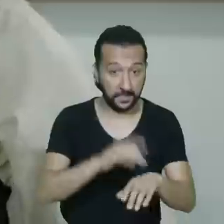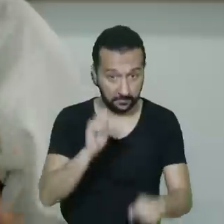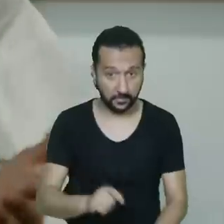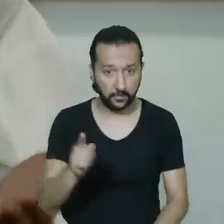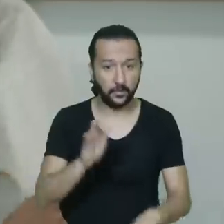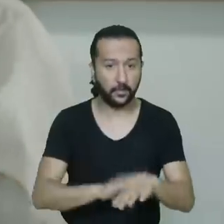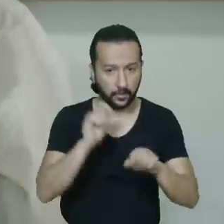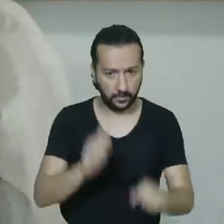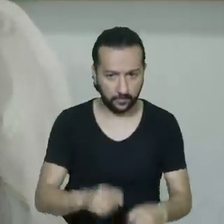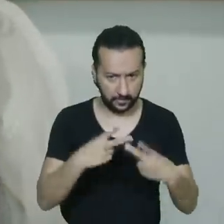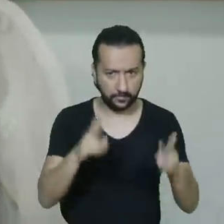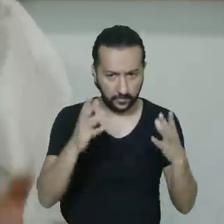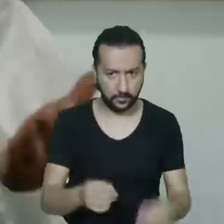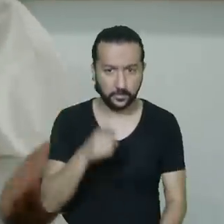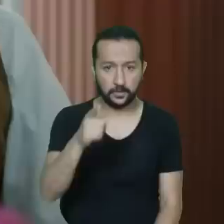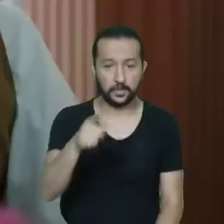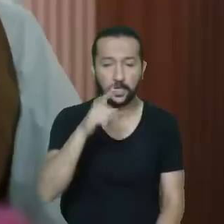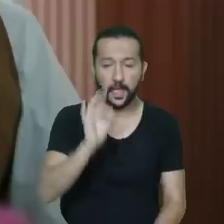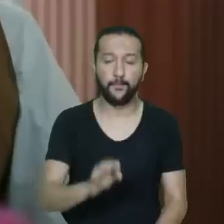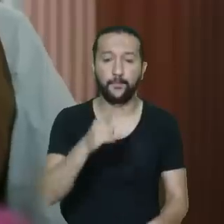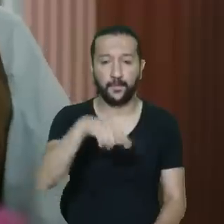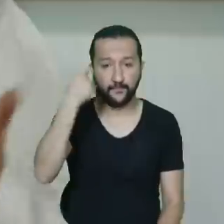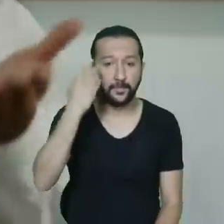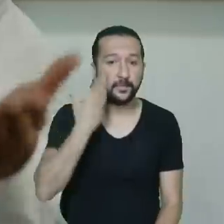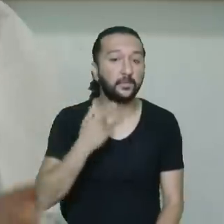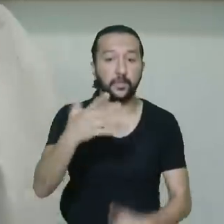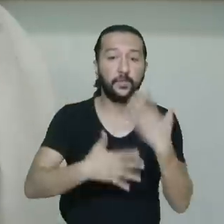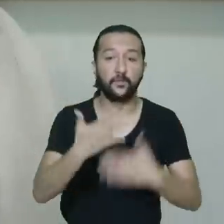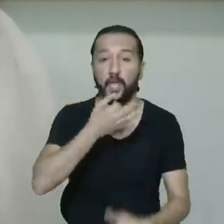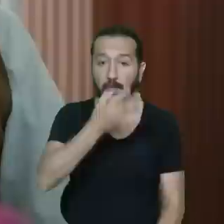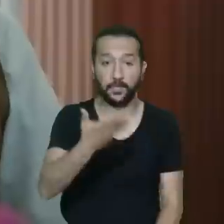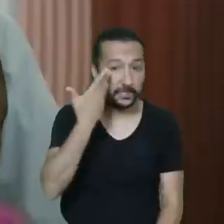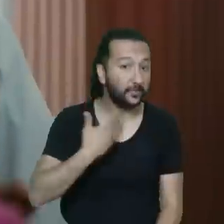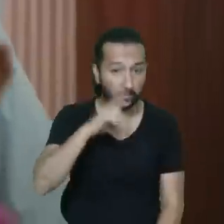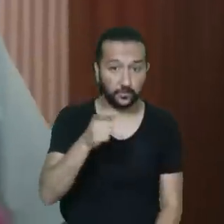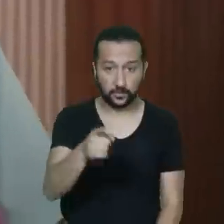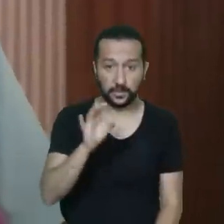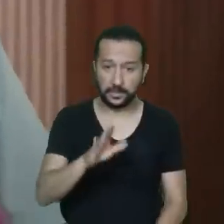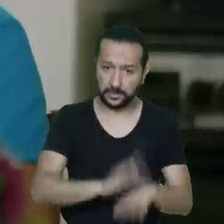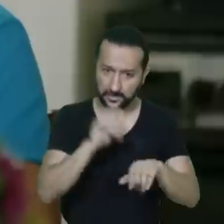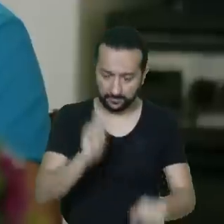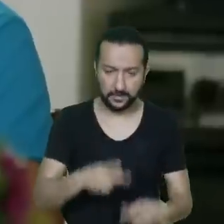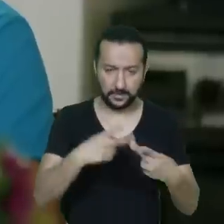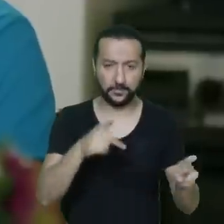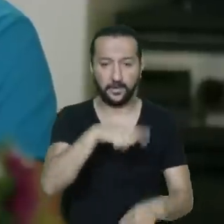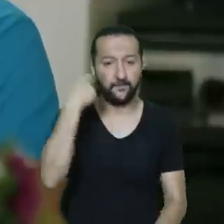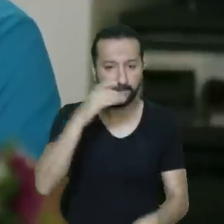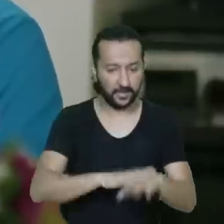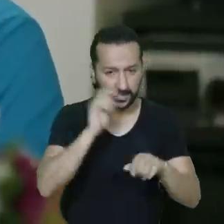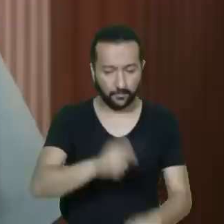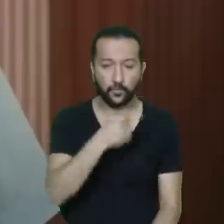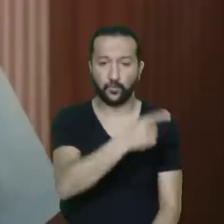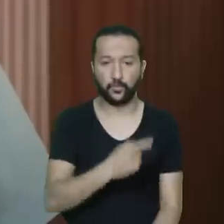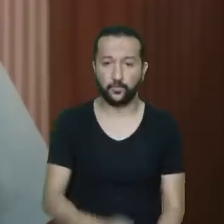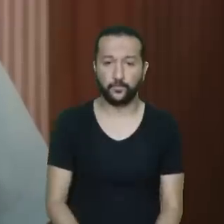Edebilirlermiş ki. Edebilirler tabii lan. Sen de Emin hep film mi izliyorsun, televizyon haber izlemiyor musun sen? İdebilirler tabii lan. Filmler de yapıyorlardı